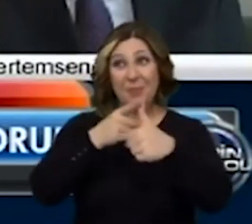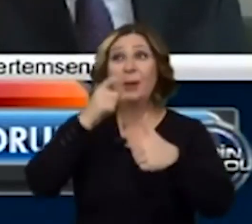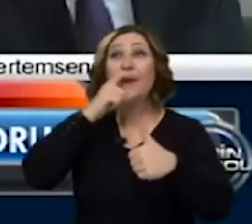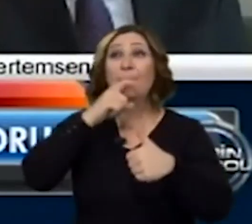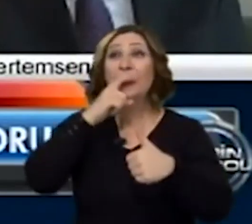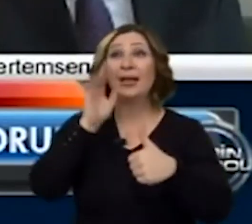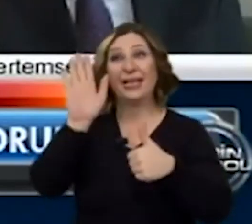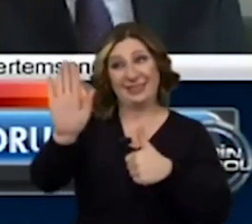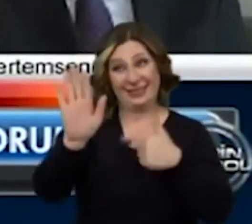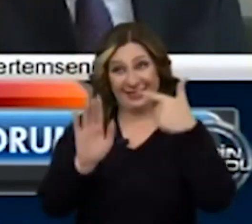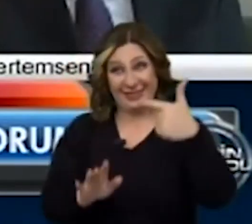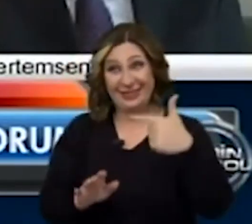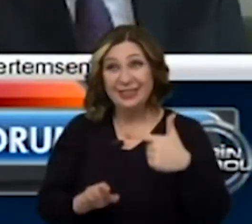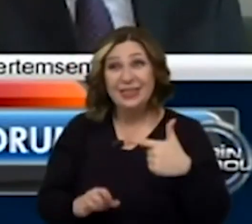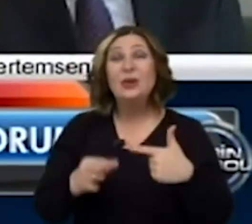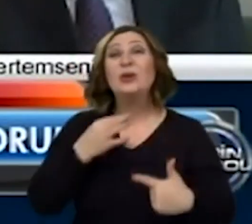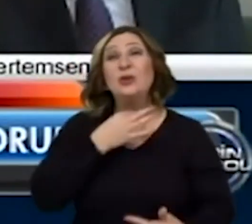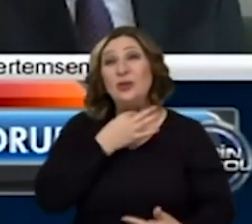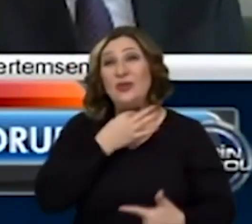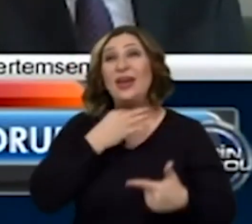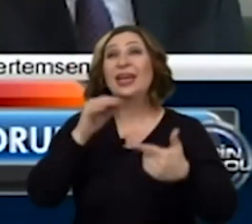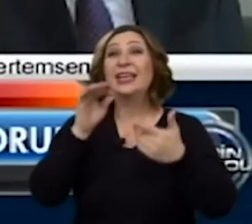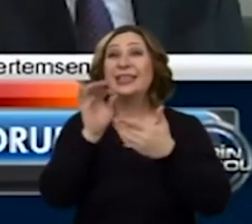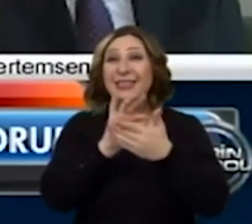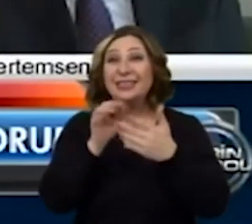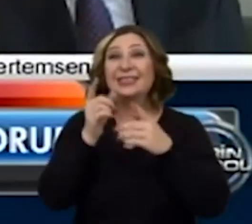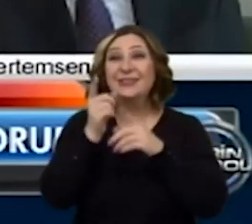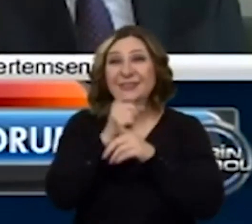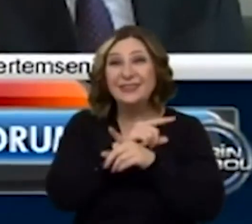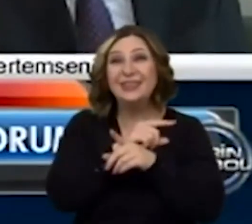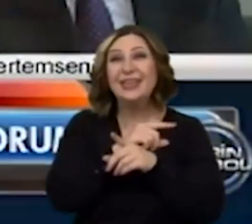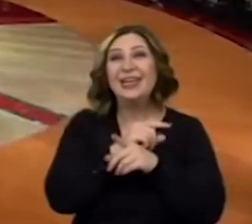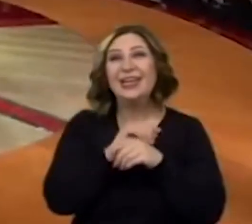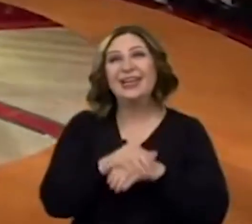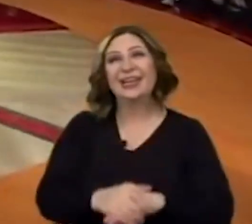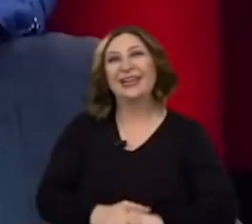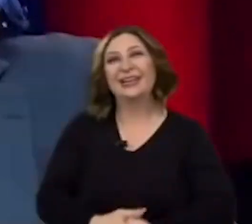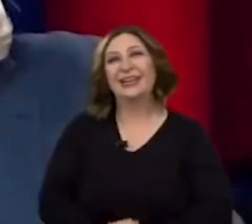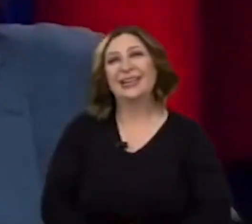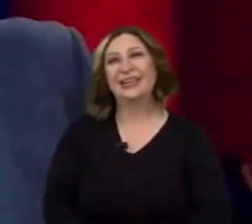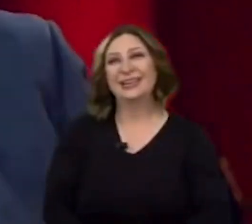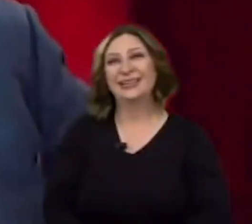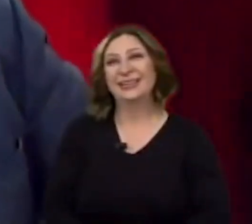Bıyıklar kalsın iki. Bir daha lütfen yazılarınızda, mazılarınızda. Paint.